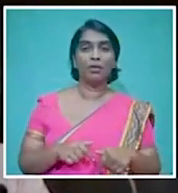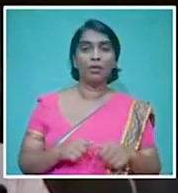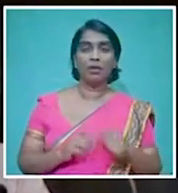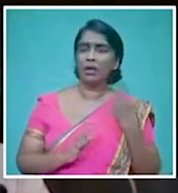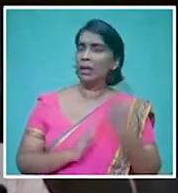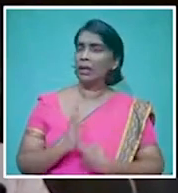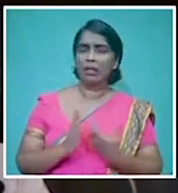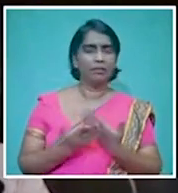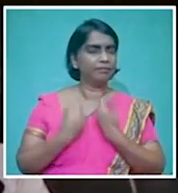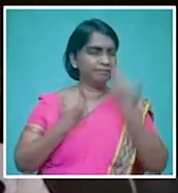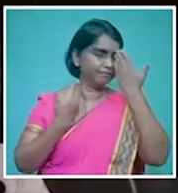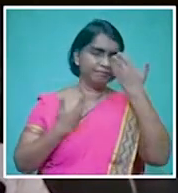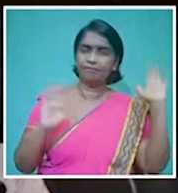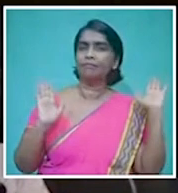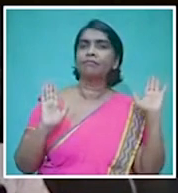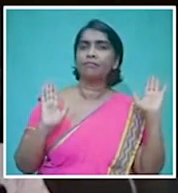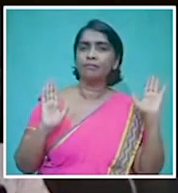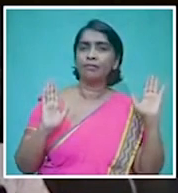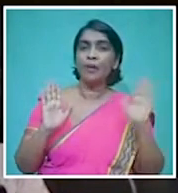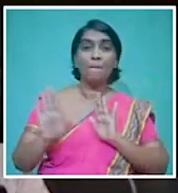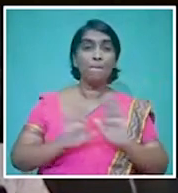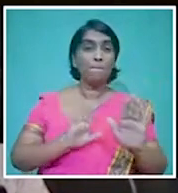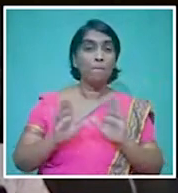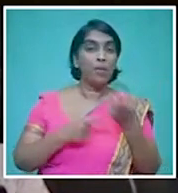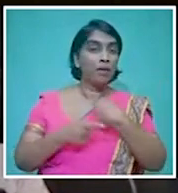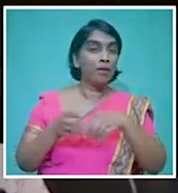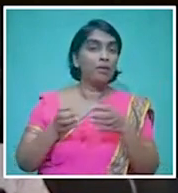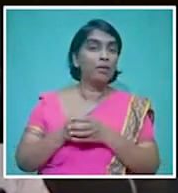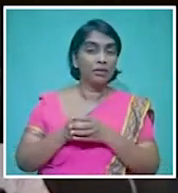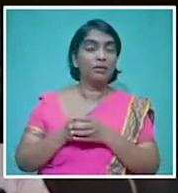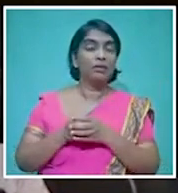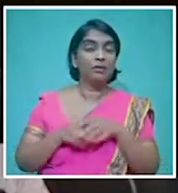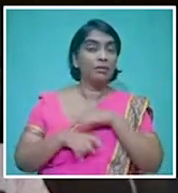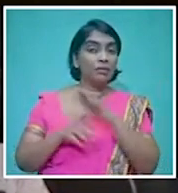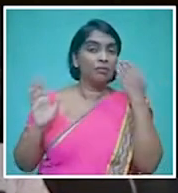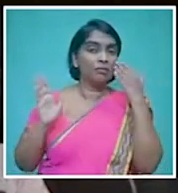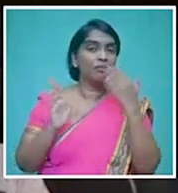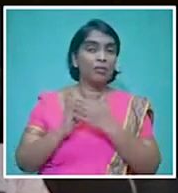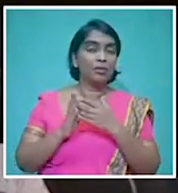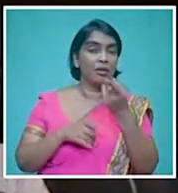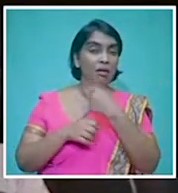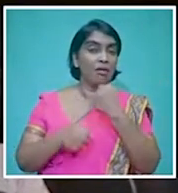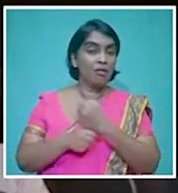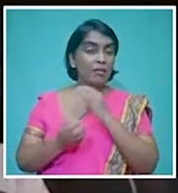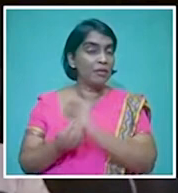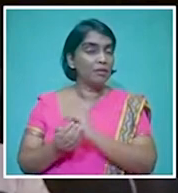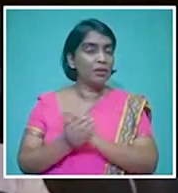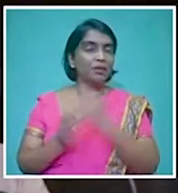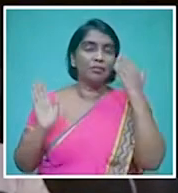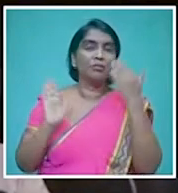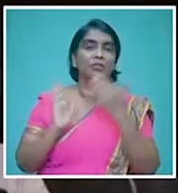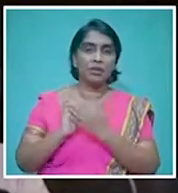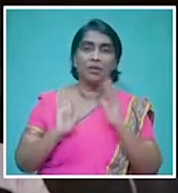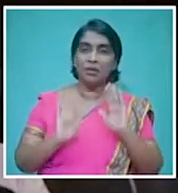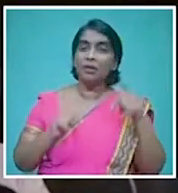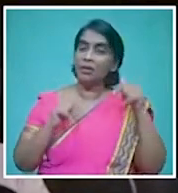කොන්දේසි විරහිතව පෙනී ඉන්නේ පාලක තන්ත්‍රය පාලක පන්තිය වෙනුවෙන් පාලක පන්තිය ආරක්ෂා කිරීම පිළිබඳව කියන